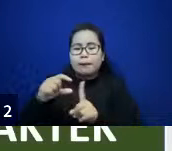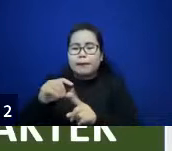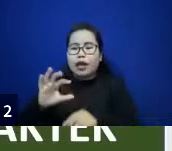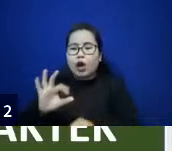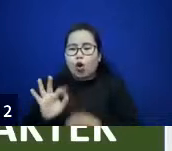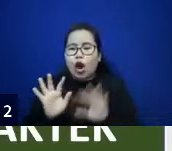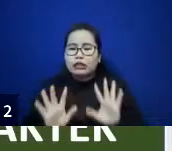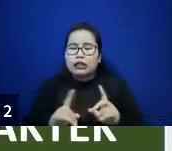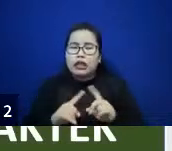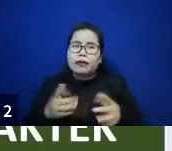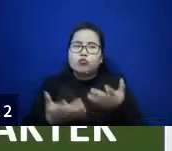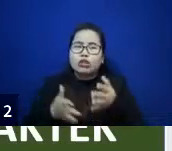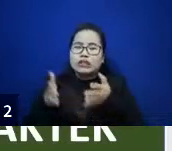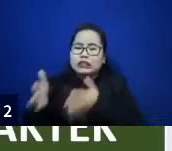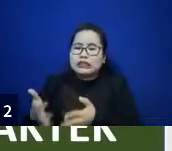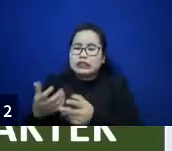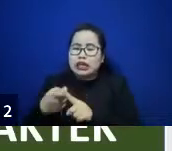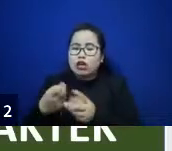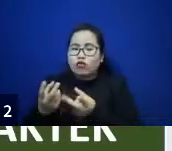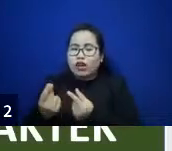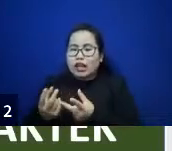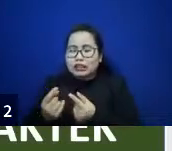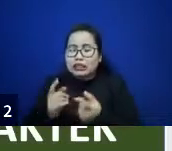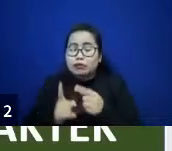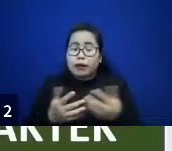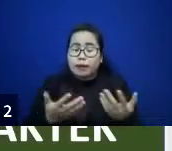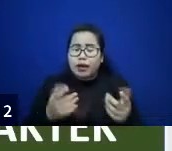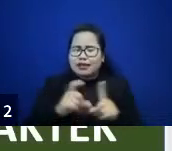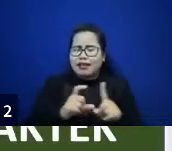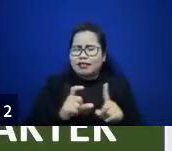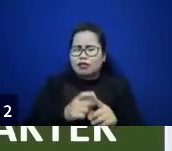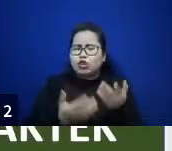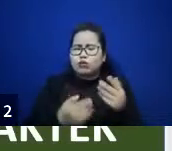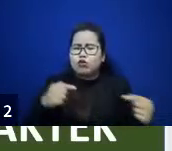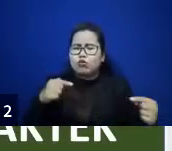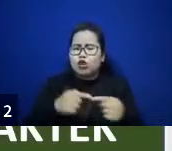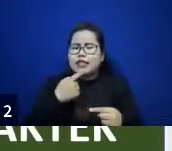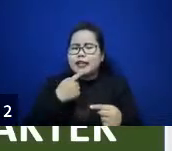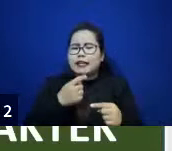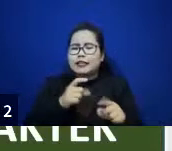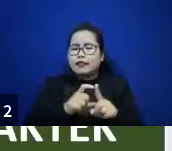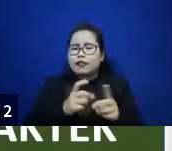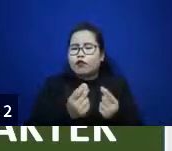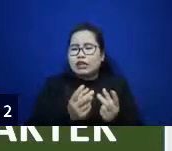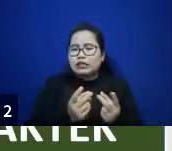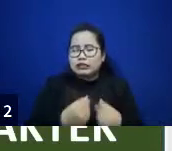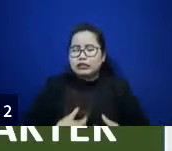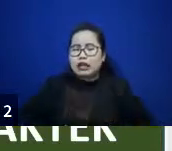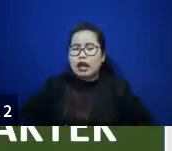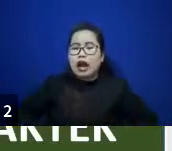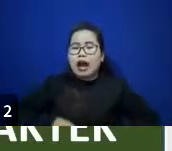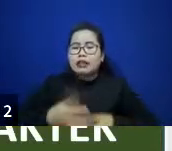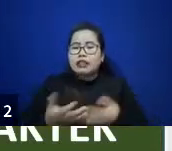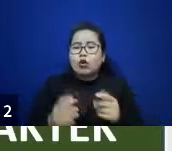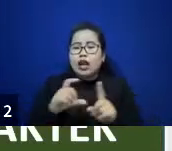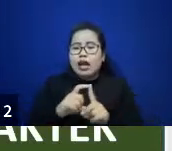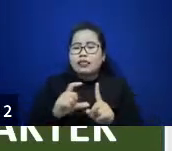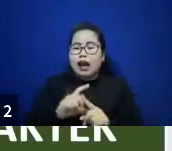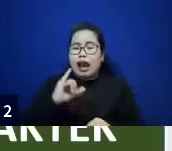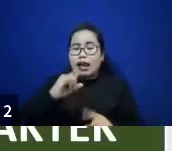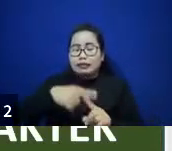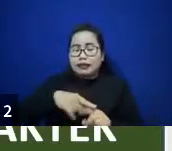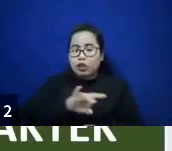setelah dari sisi Finance juga mungkin tanah datanya perfect berpakaian atau data-id dan lain-lain